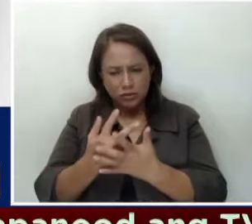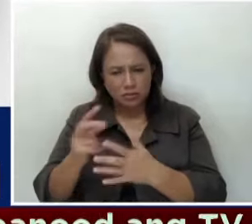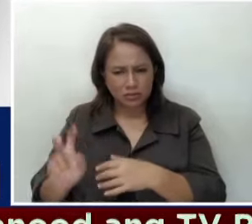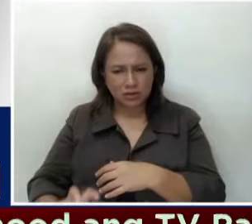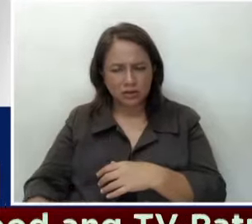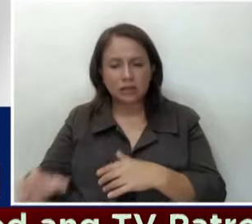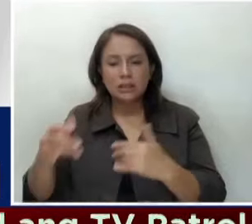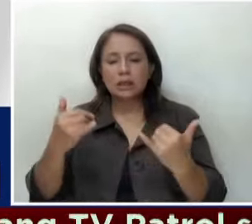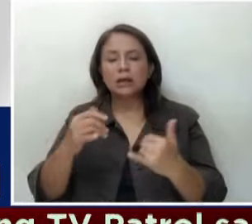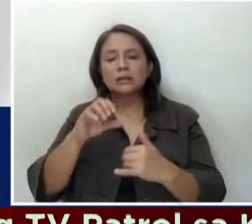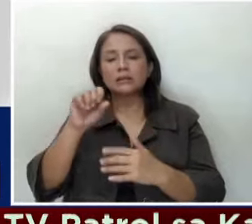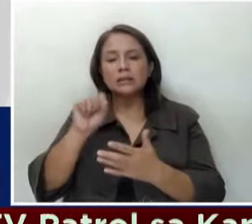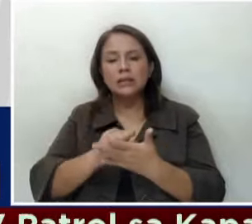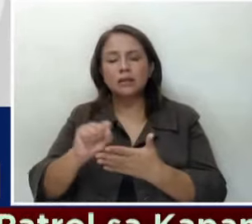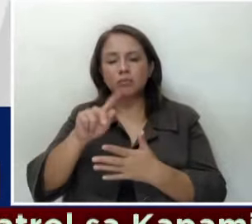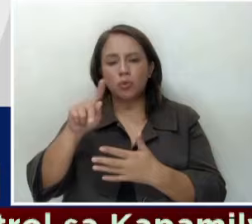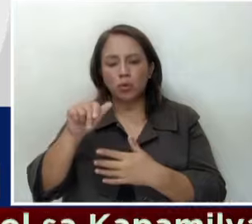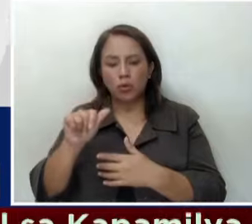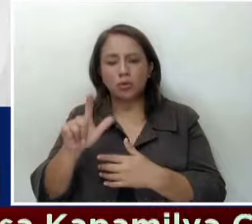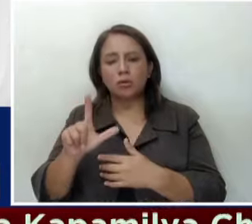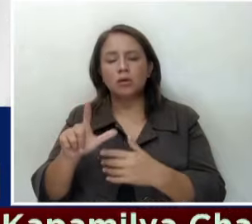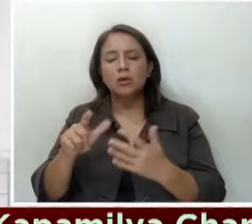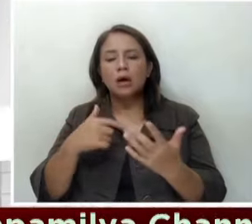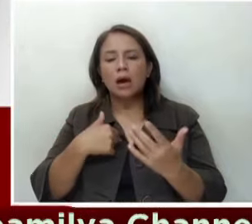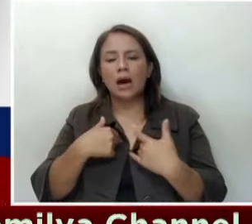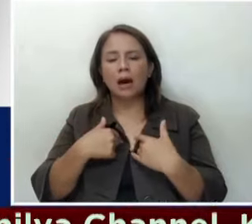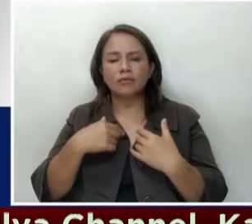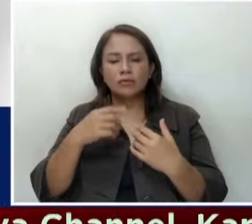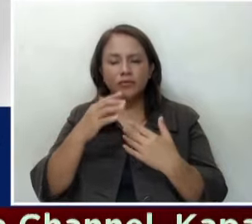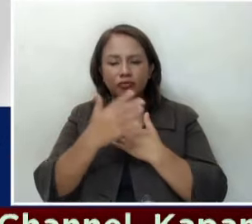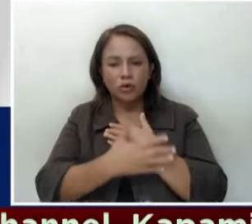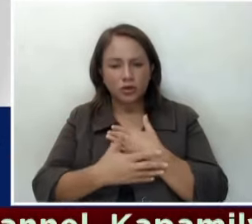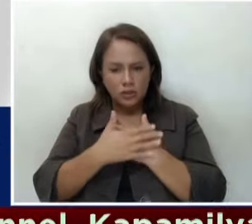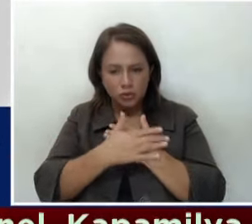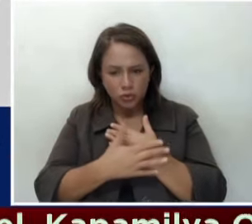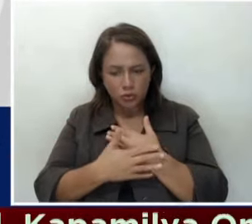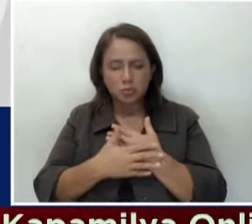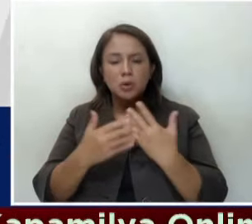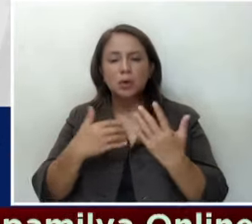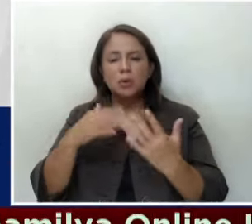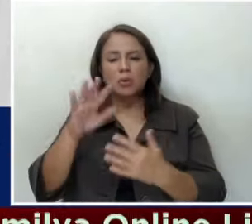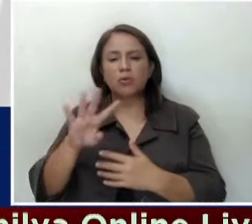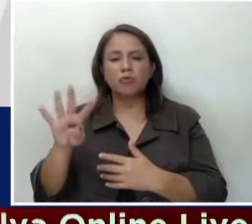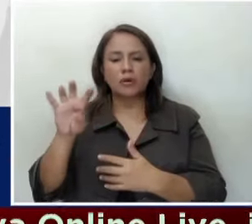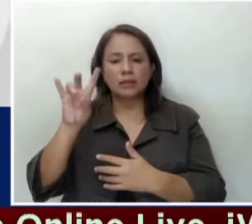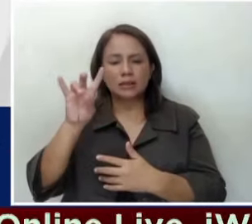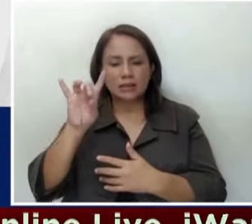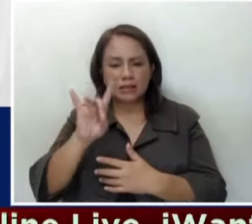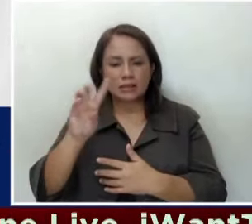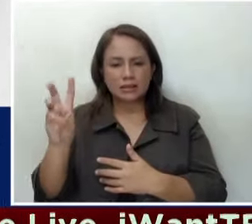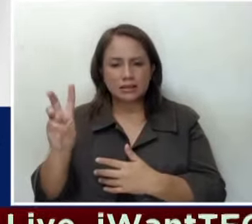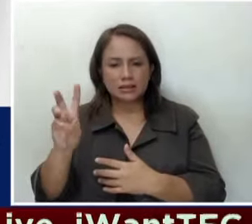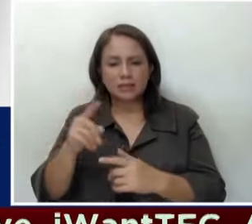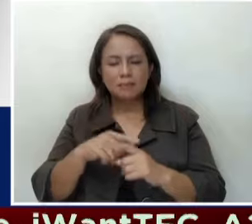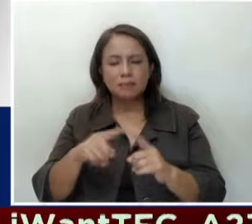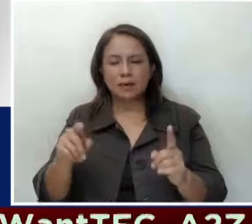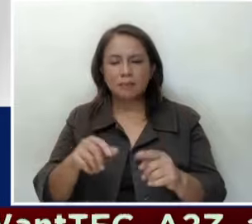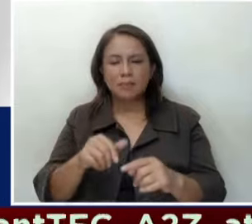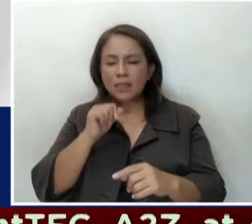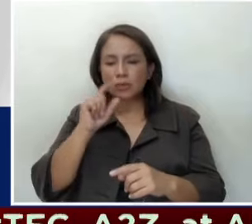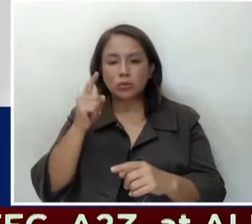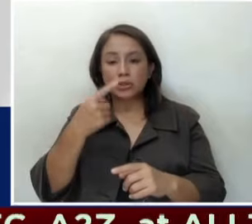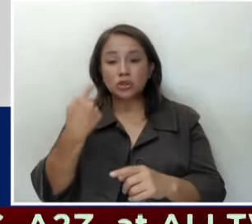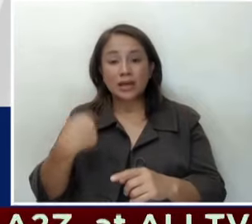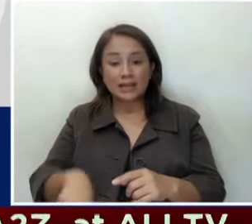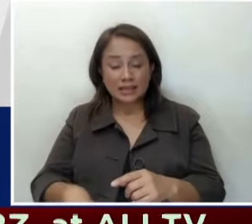St. Paul lang ang eskwelahan sa Cagayan na may mga dayuhang estudyante na abot sa 486. Pero hindi lang mga Chinese ang